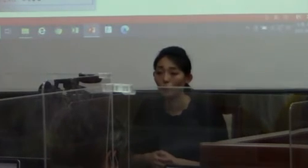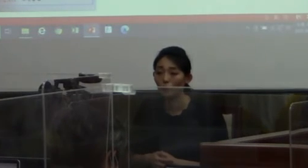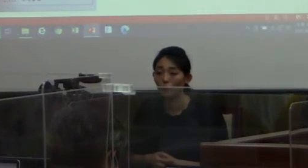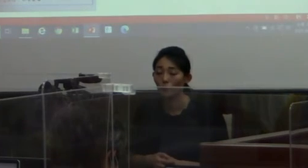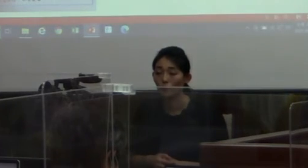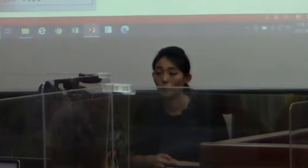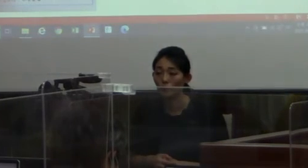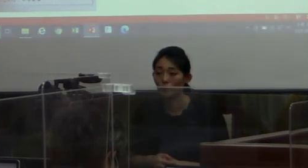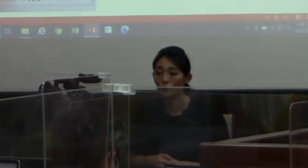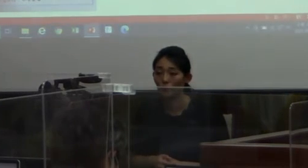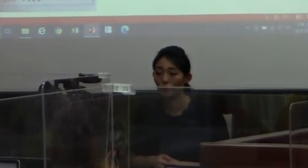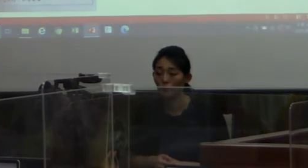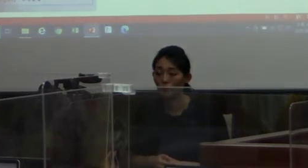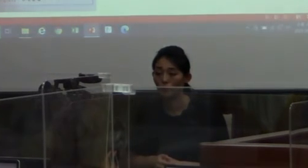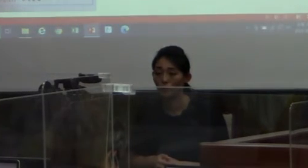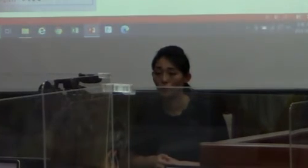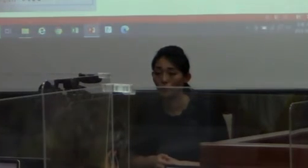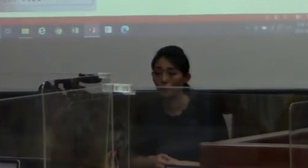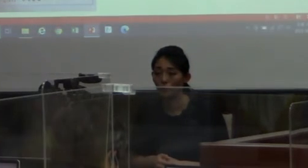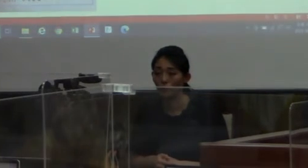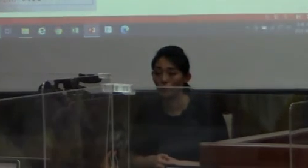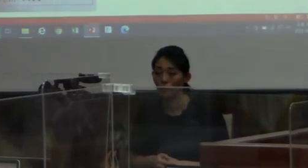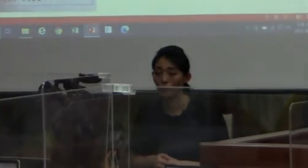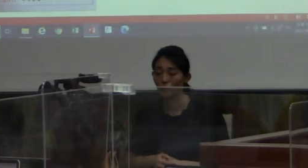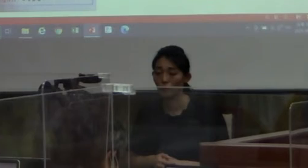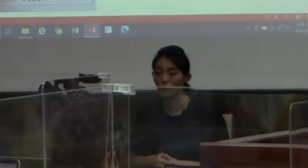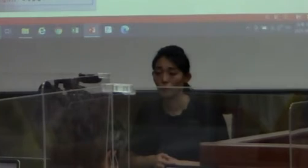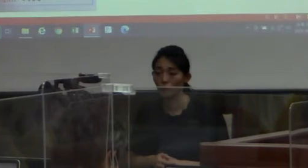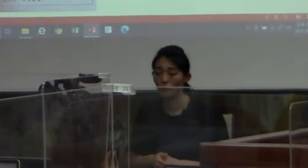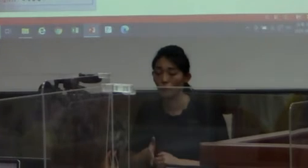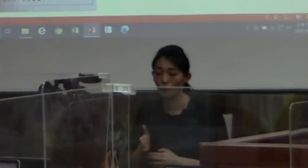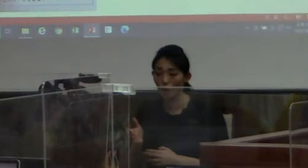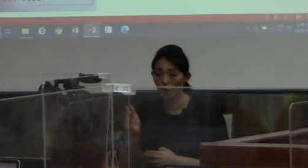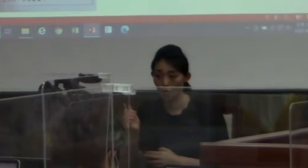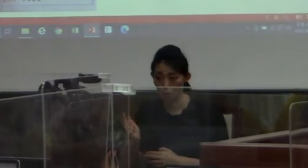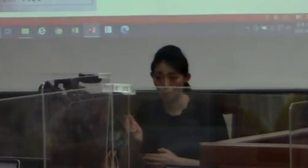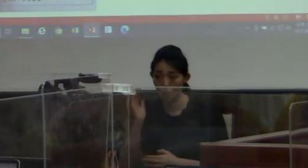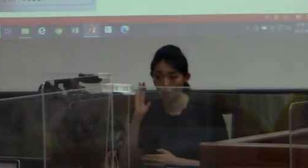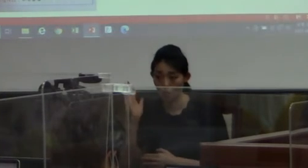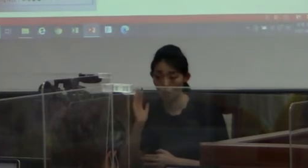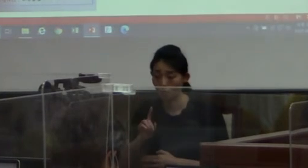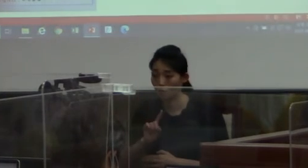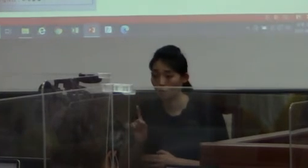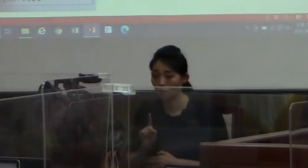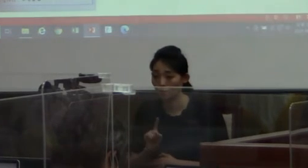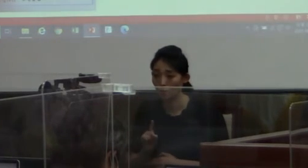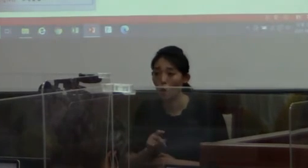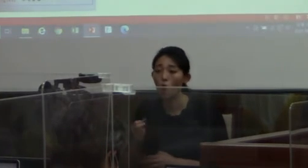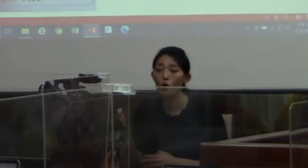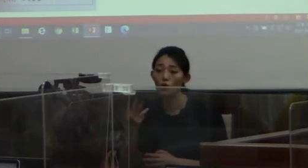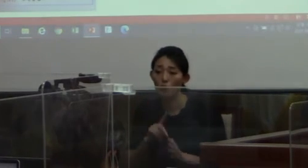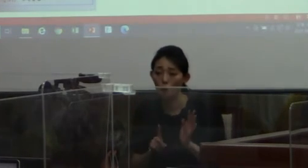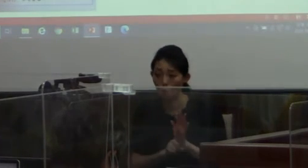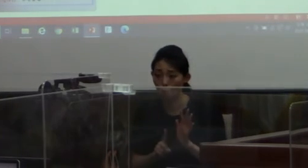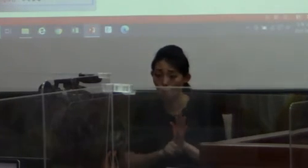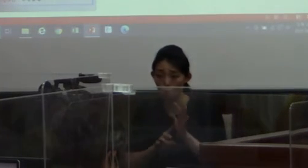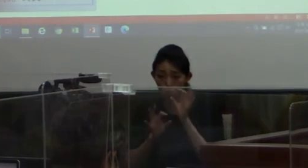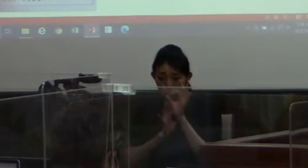나왔는데 지금 이제 아까 그 과장님 이야기는 뭐냐. 재공고라는 것은